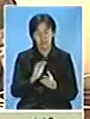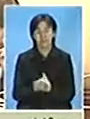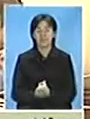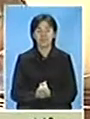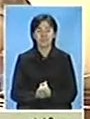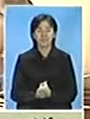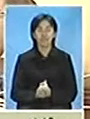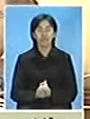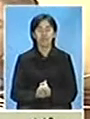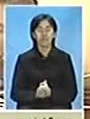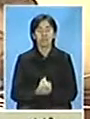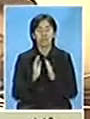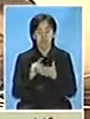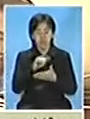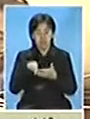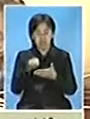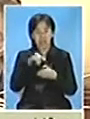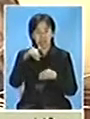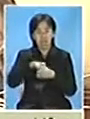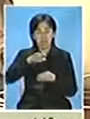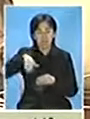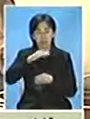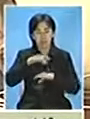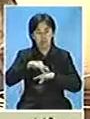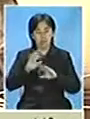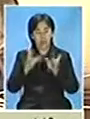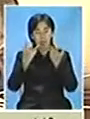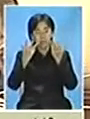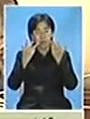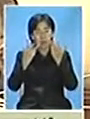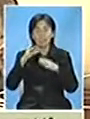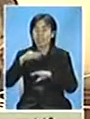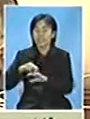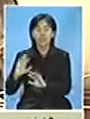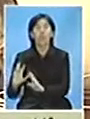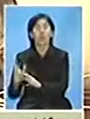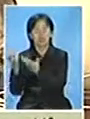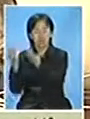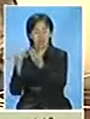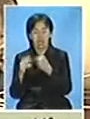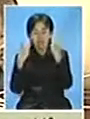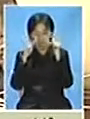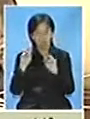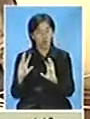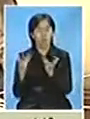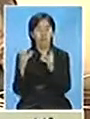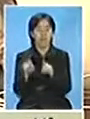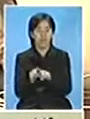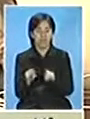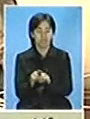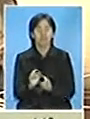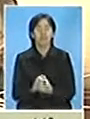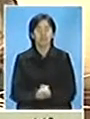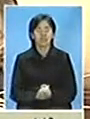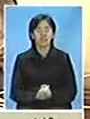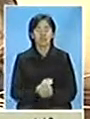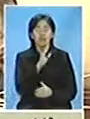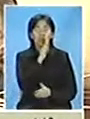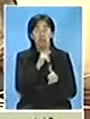คือผู้ที่เลือกตั้งเข้ามาทั้งหมดนะหมดวาระก็หมดไปเลยนะครับอันนี้ใครเป็นนายกกันแล้วก็หมดเป็นหมดนะครับแต่ถ้าคน